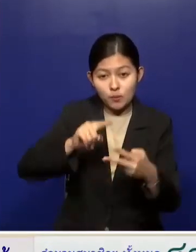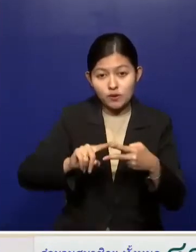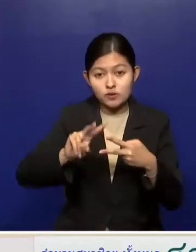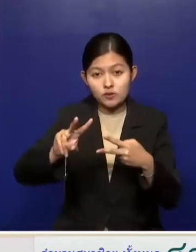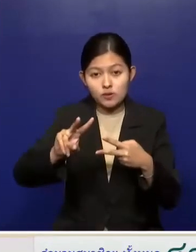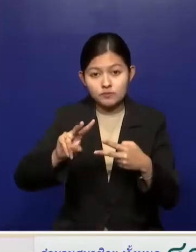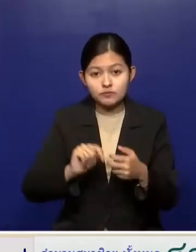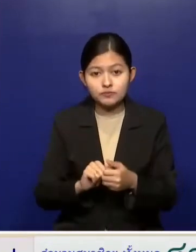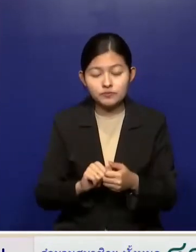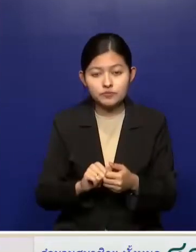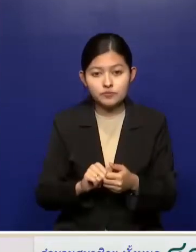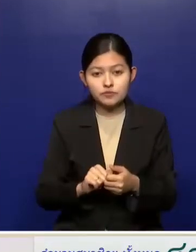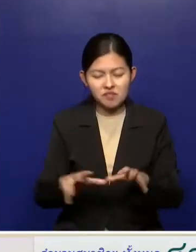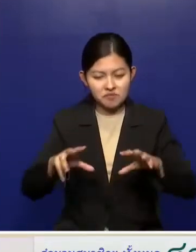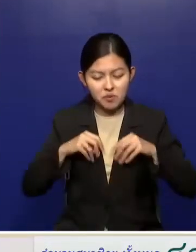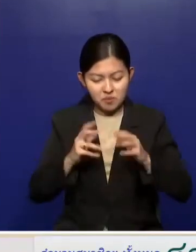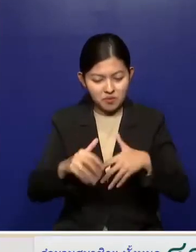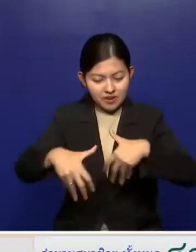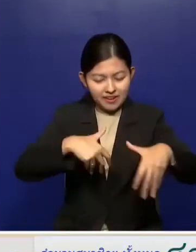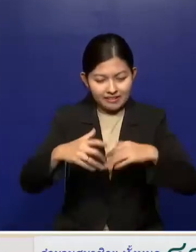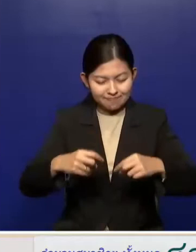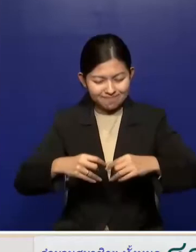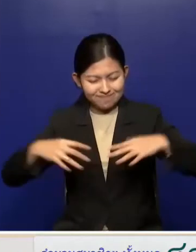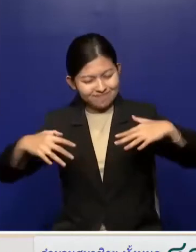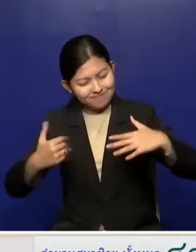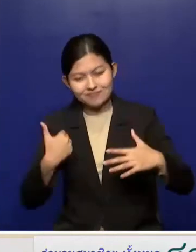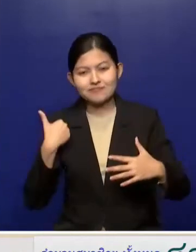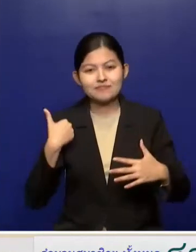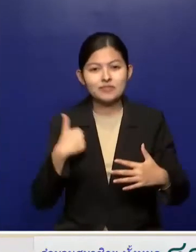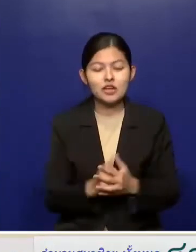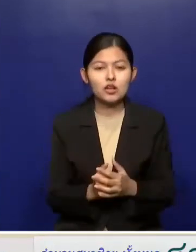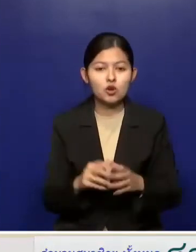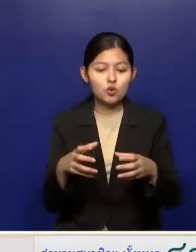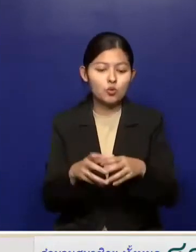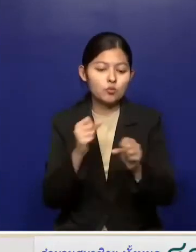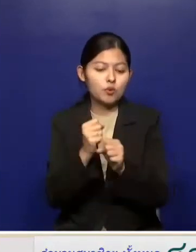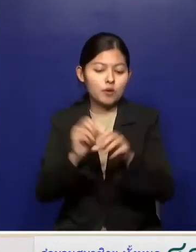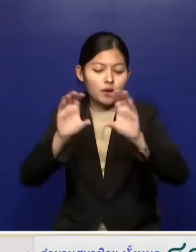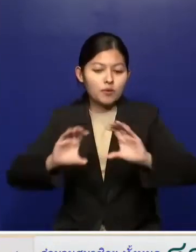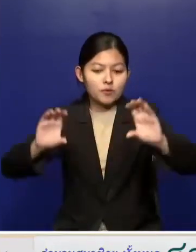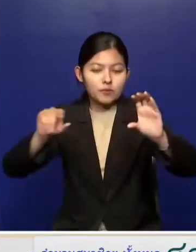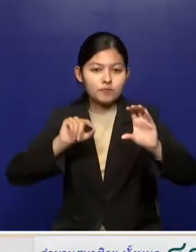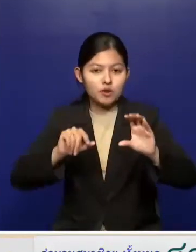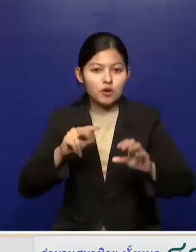าในเรื่องของการยอมรับของพพระชาชนหอความขัดแยงที่เกิดขึ้นหนวยงานรดตเฉเฉพาะอย่ยิงต้ขพูตรตร